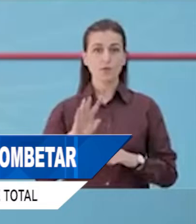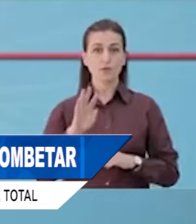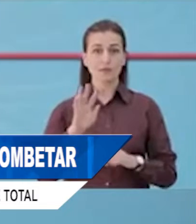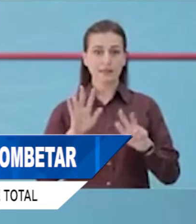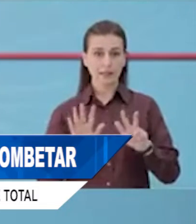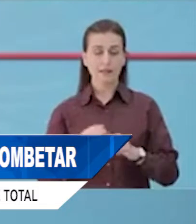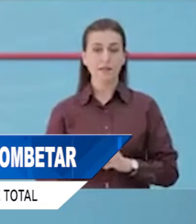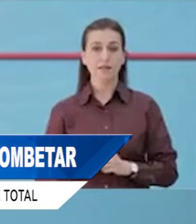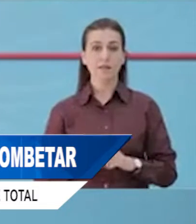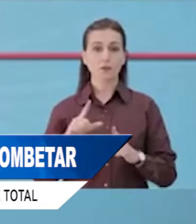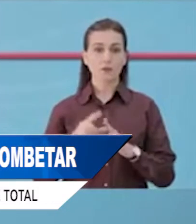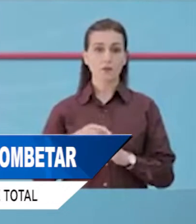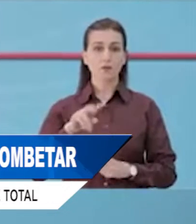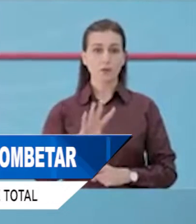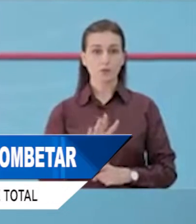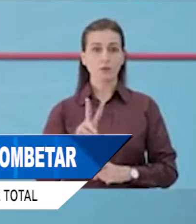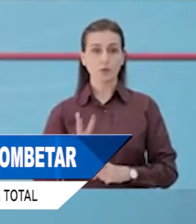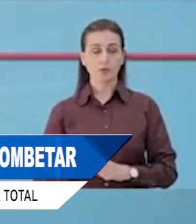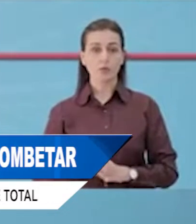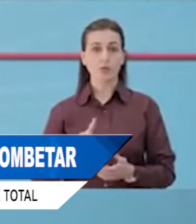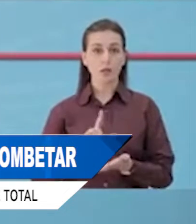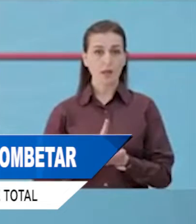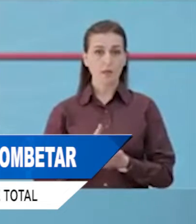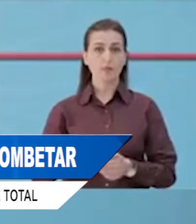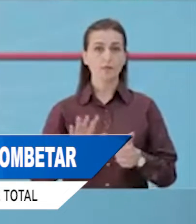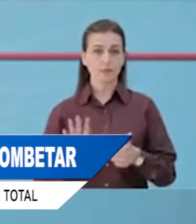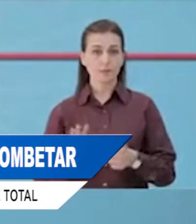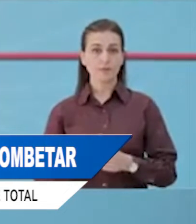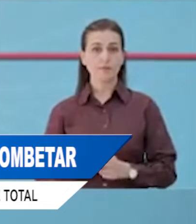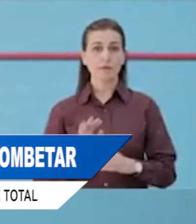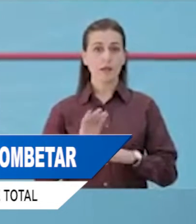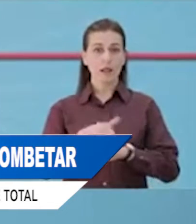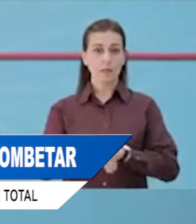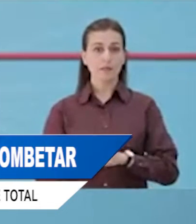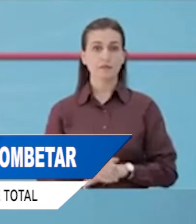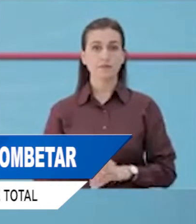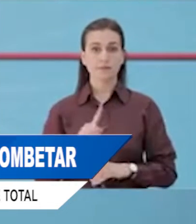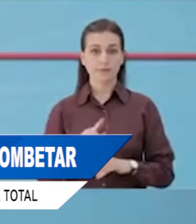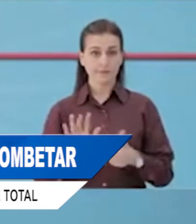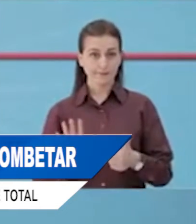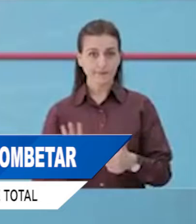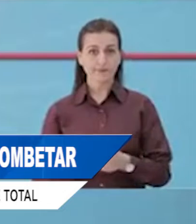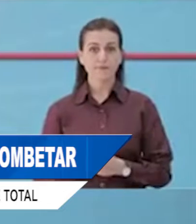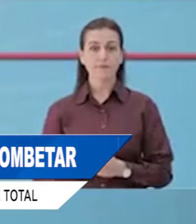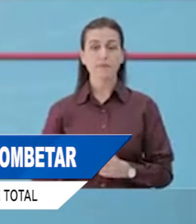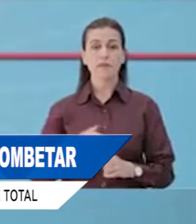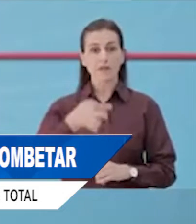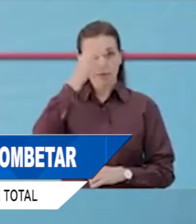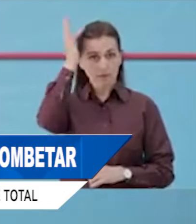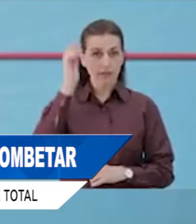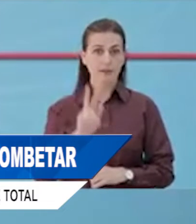raste, Durrës 42, Lushnje 6, Elbasan 16,